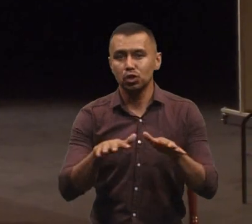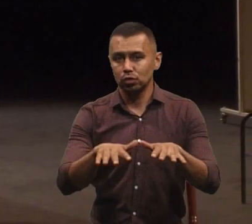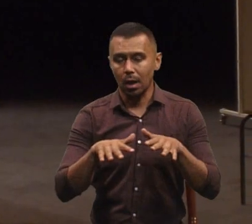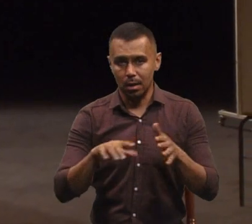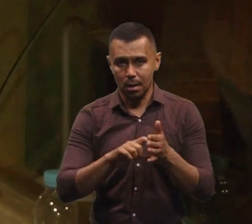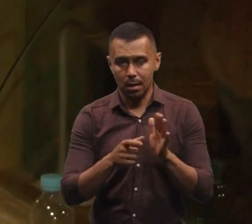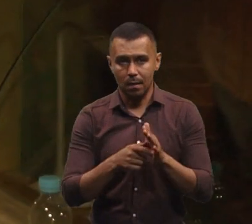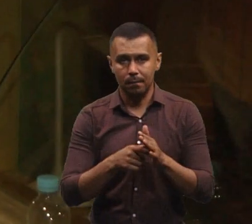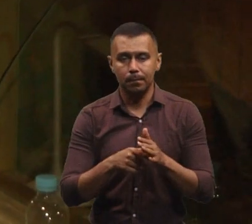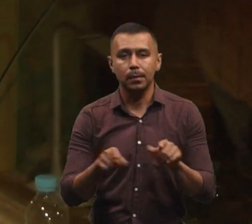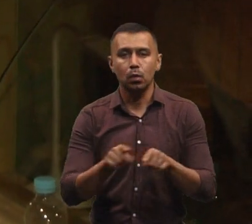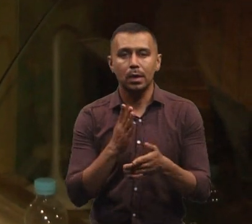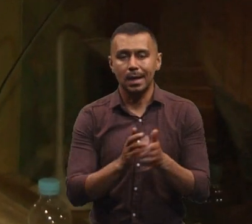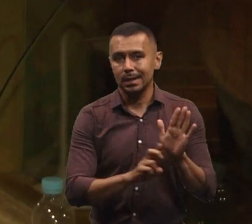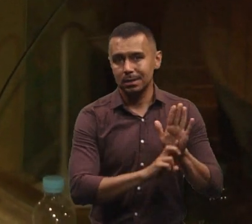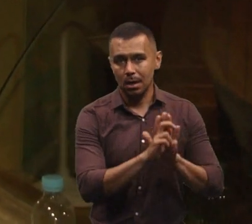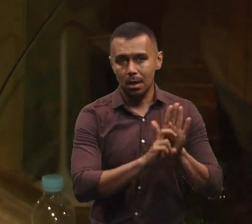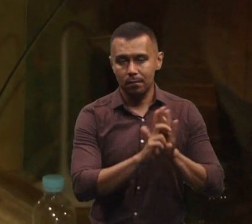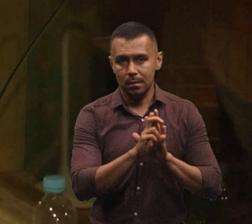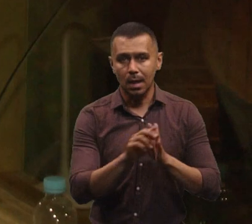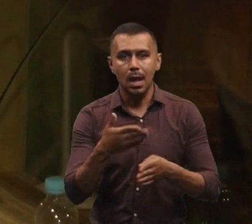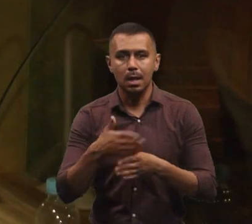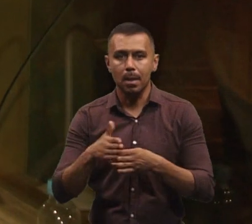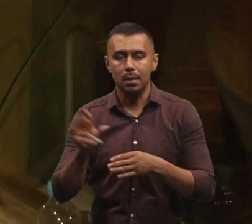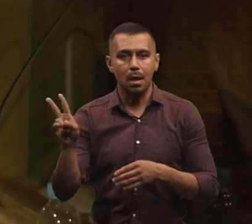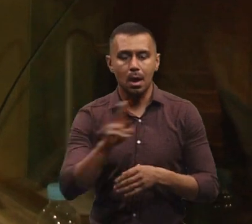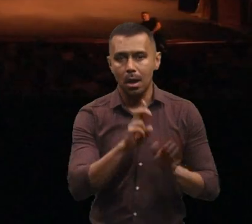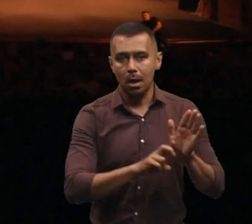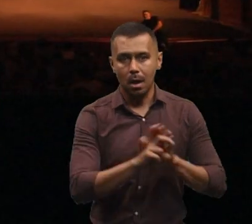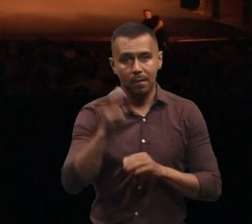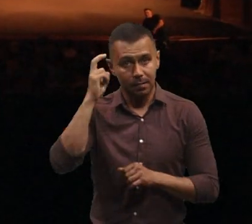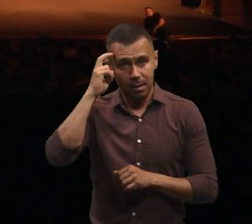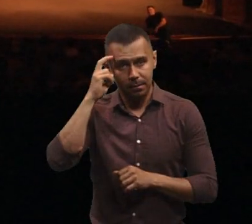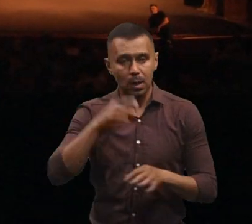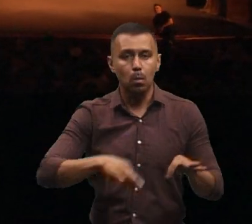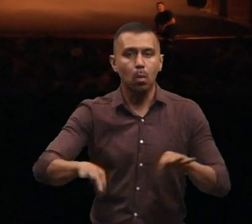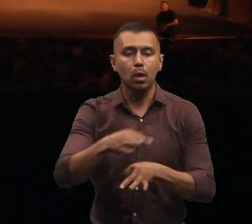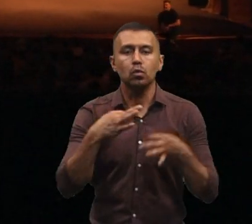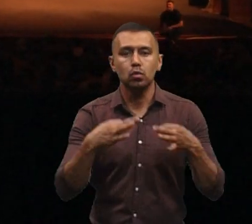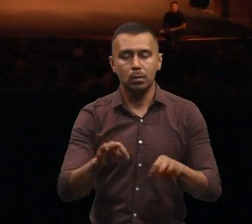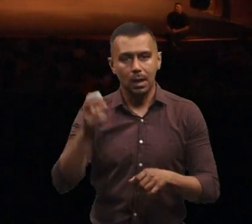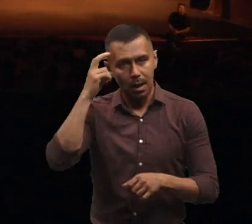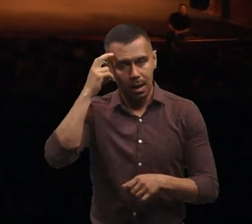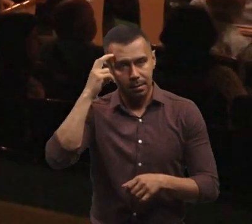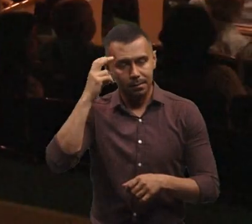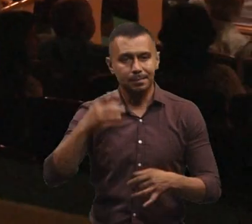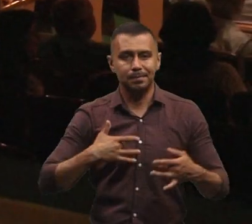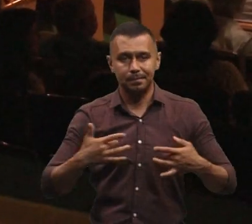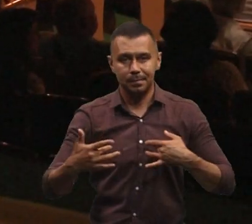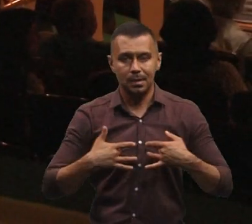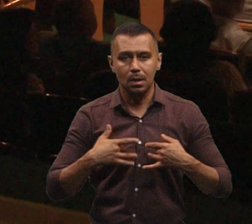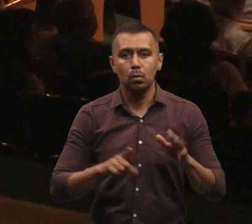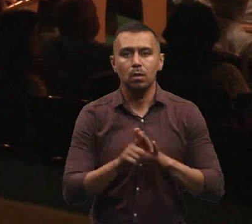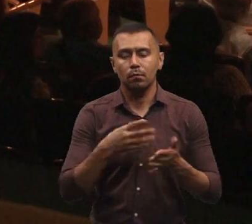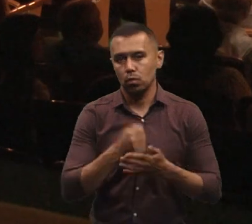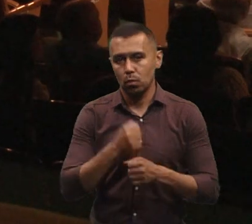У стенах також є церква та елементи храмів у Києві. Проєкт «Доступний театр» від Українського культурного фонду розпочав